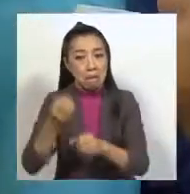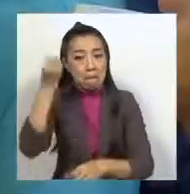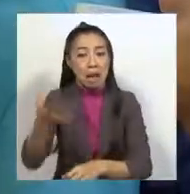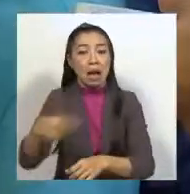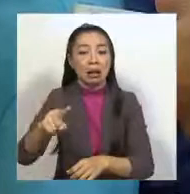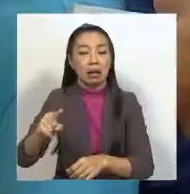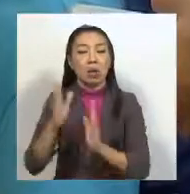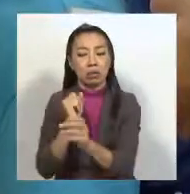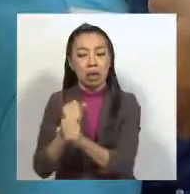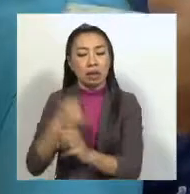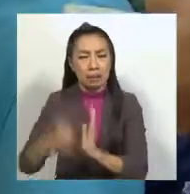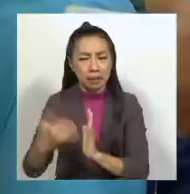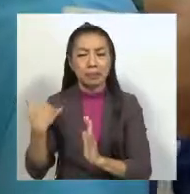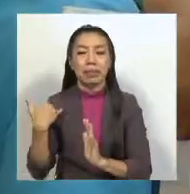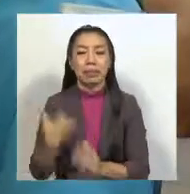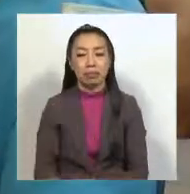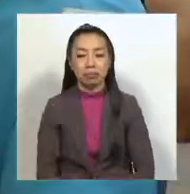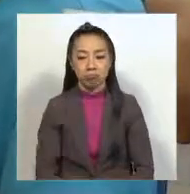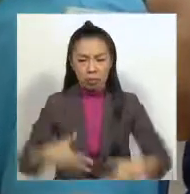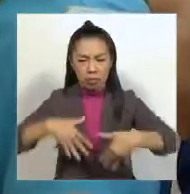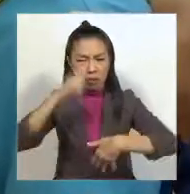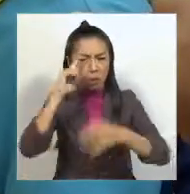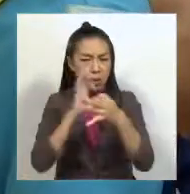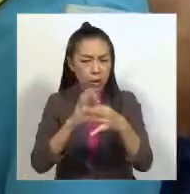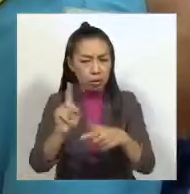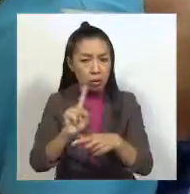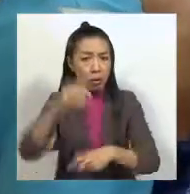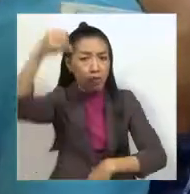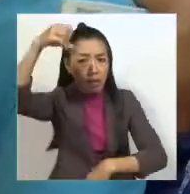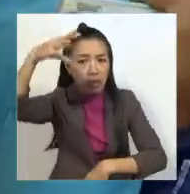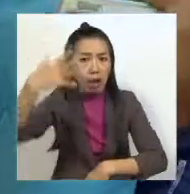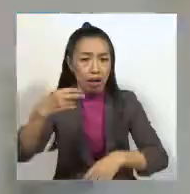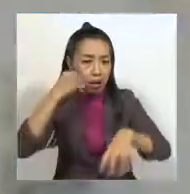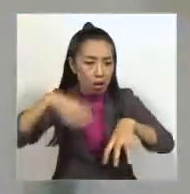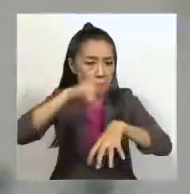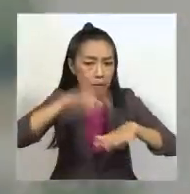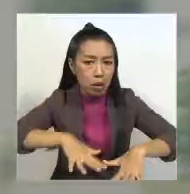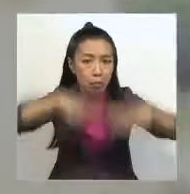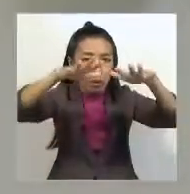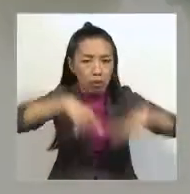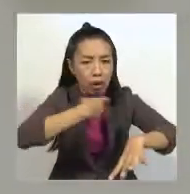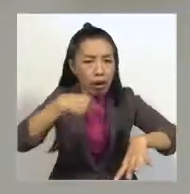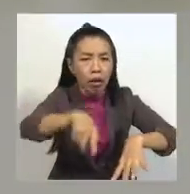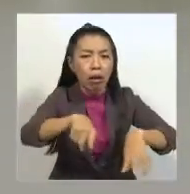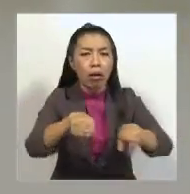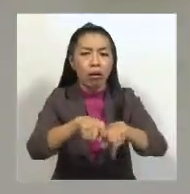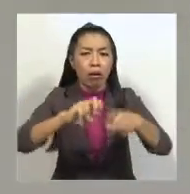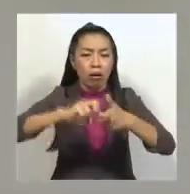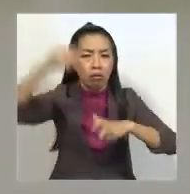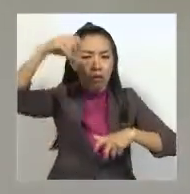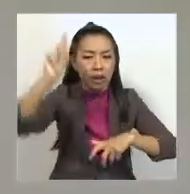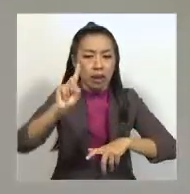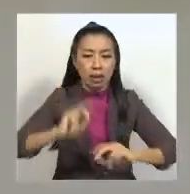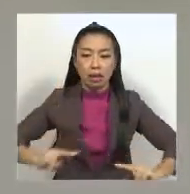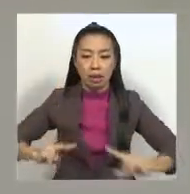ส่วนอีกหนึ่งเรื่องที่หลายคนมีความเป็นห่วงก็คือเรื่องของระบบไฟฟ้านะคะในส่วนของนายสนธิรัตน์สนธิจิรวงศ์รัฐ